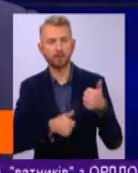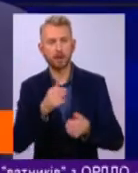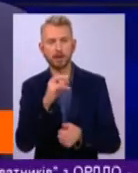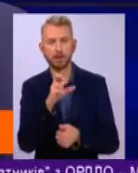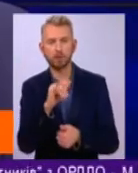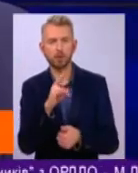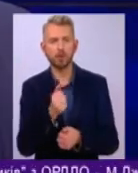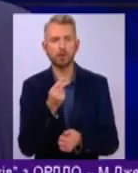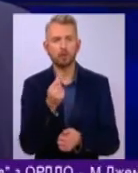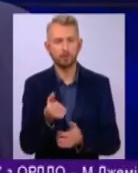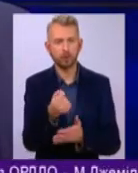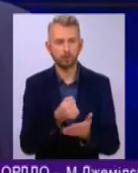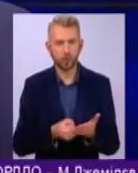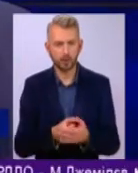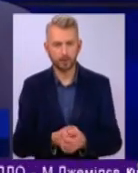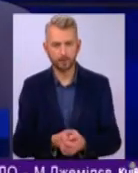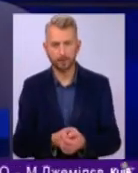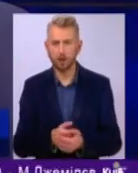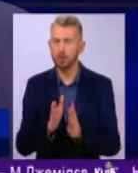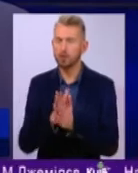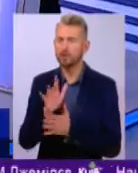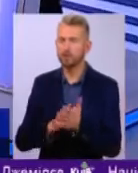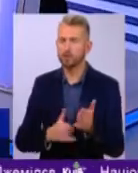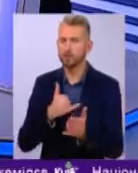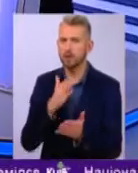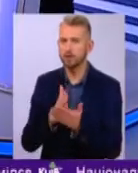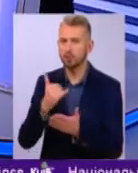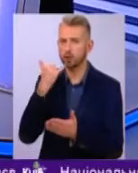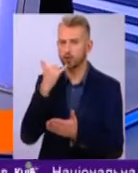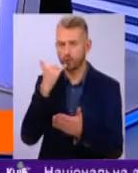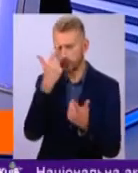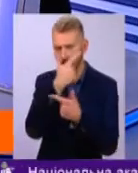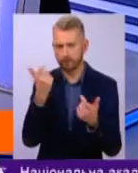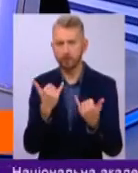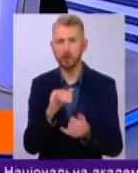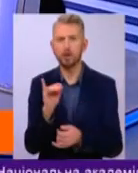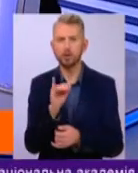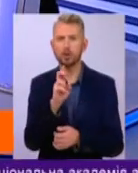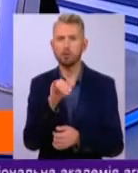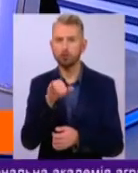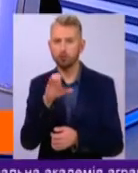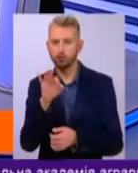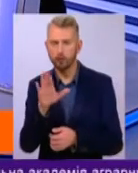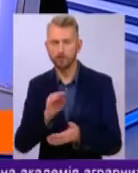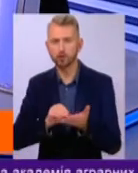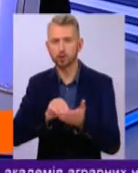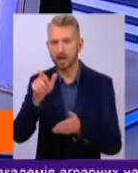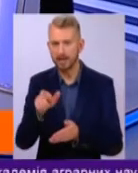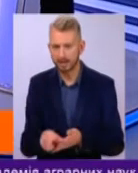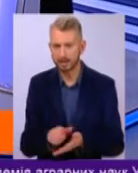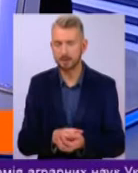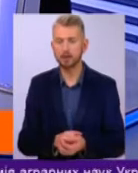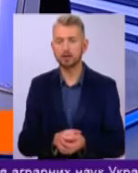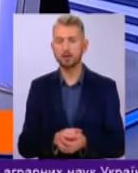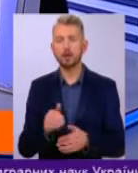на закупівлю зброї. Прошу вибачення, у нас є по телефону, я анонсував сьогодні, Юрій Бутусов, журналіст, громадський діяч, зараз ми його включимо.